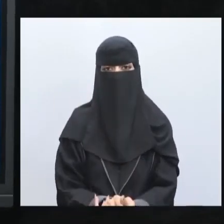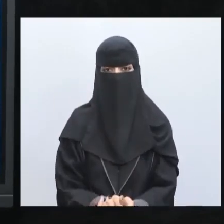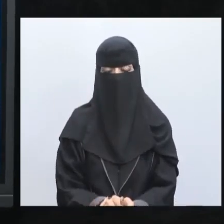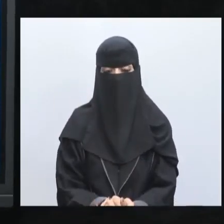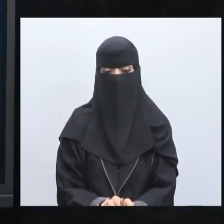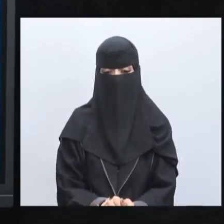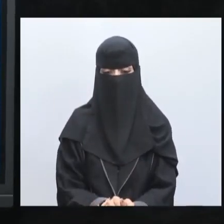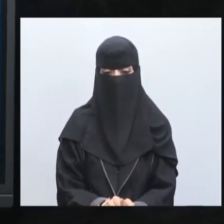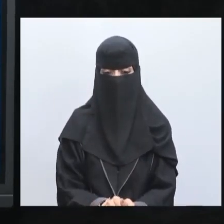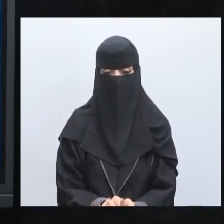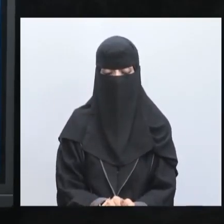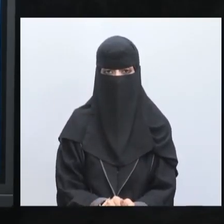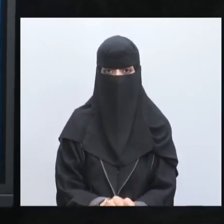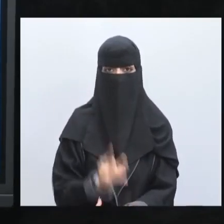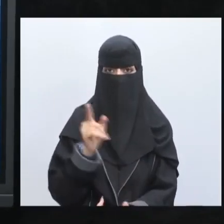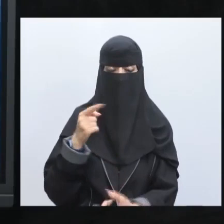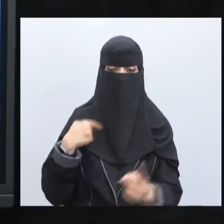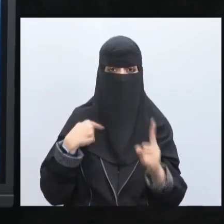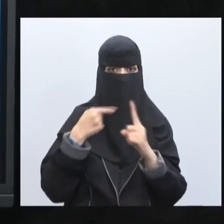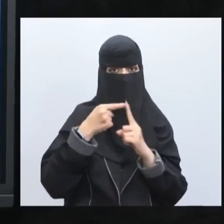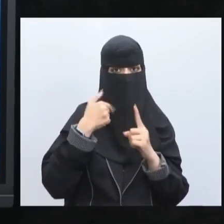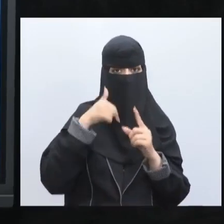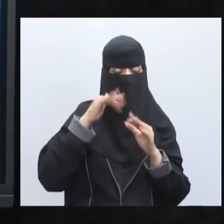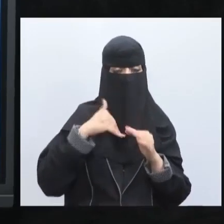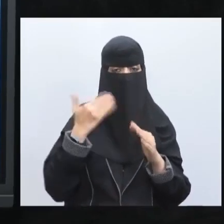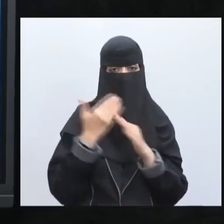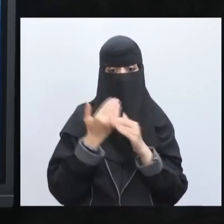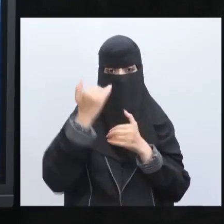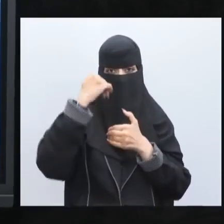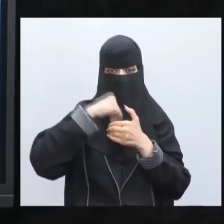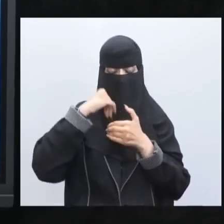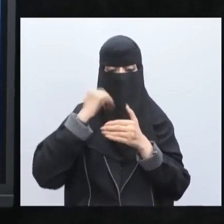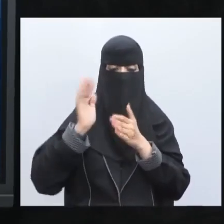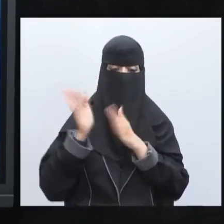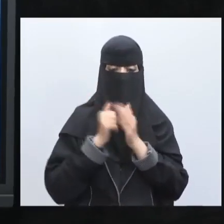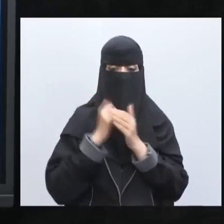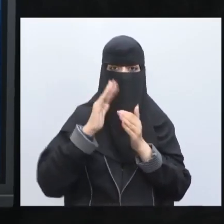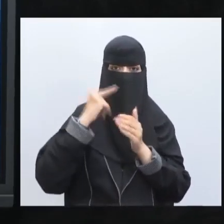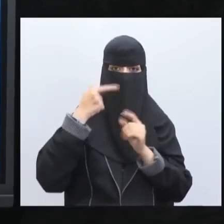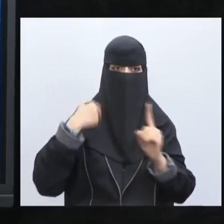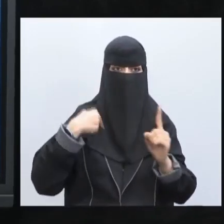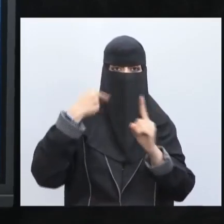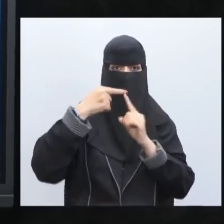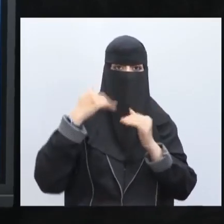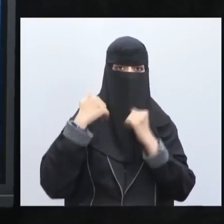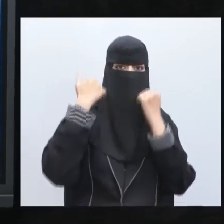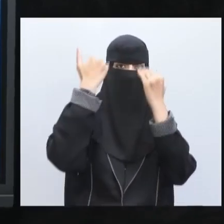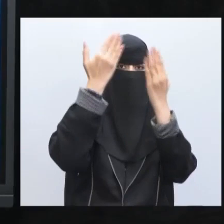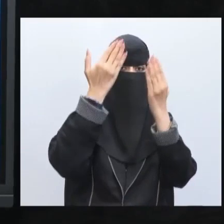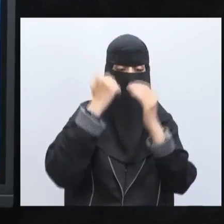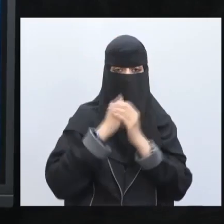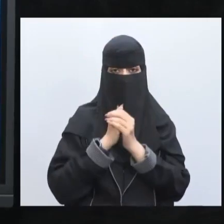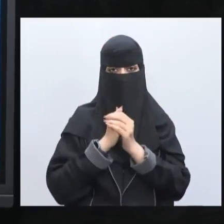هذه الدوافع الداخليه ناتي هنا الى الدوافع الخارجيه